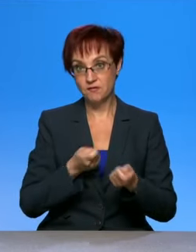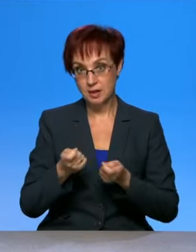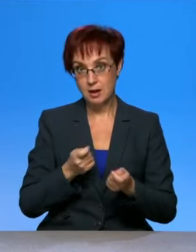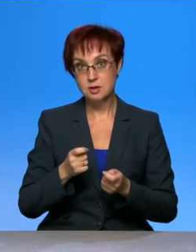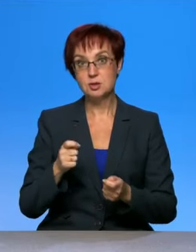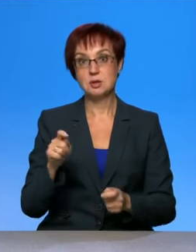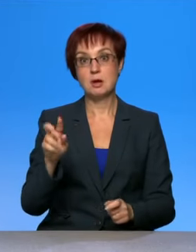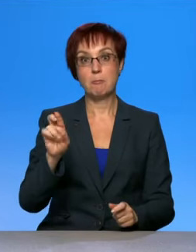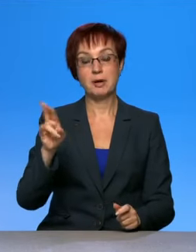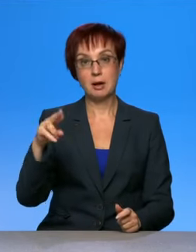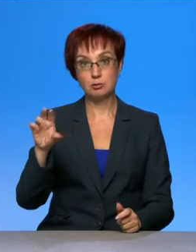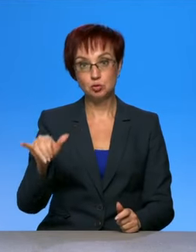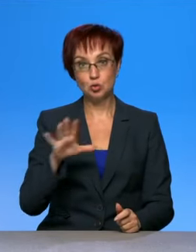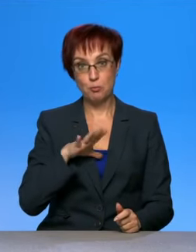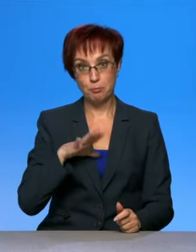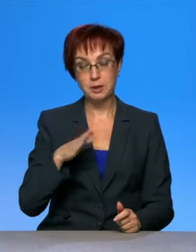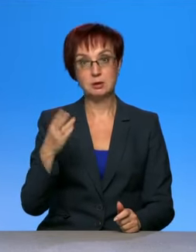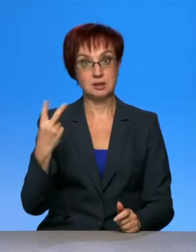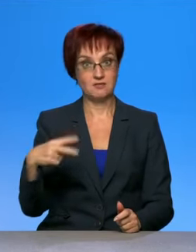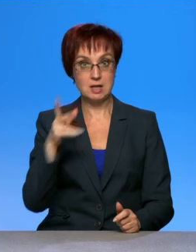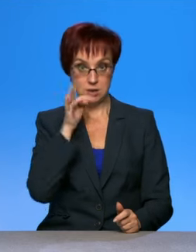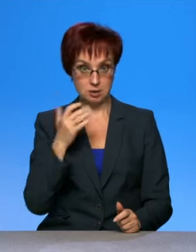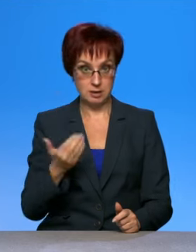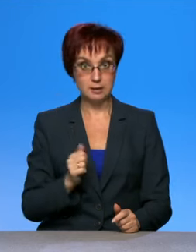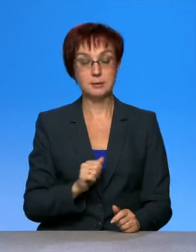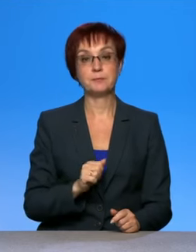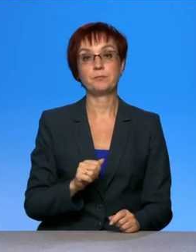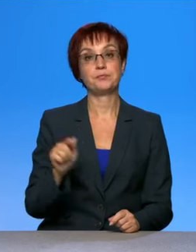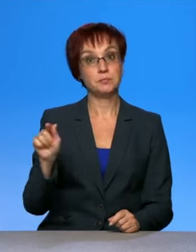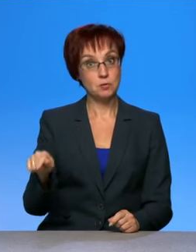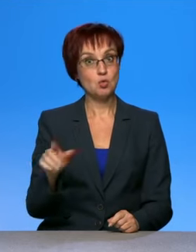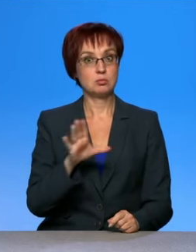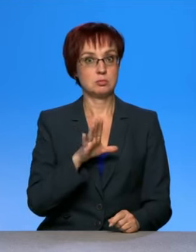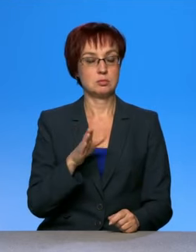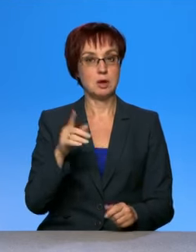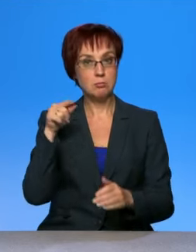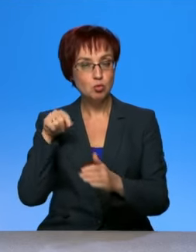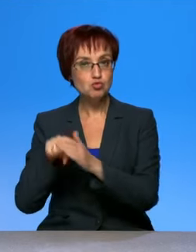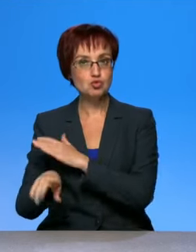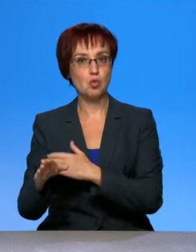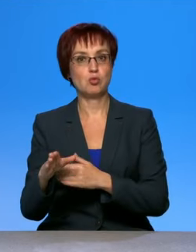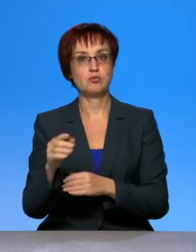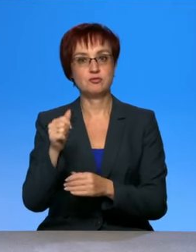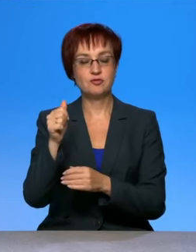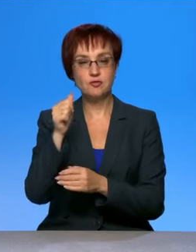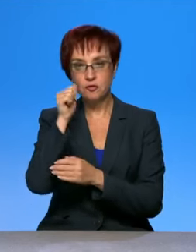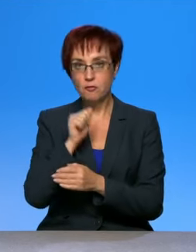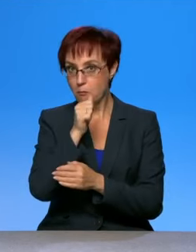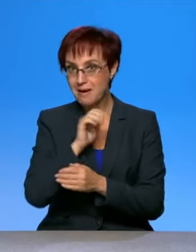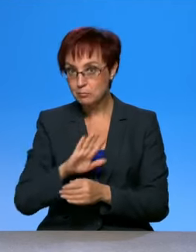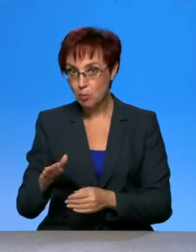считал Возможно ли себя ни то ни другой был человеком моральных принципов он ушёл в подполе потом покинул страну потому что за ним охотилась